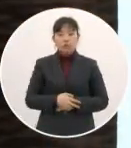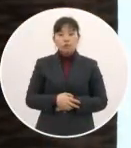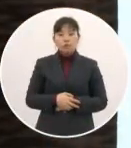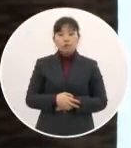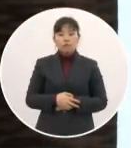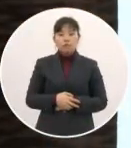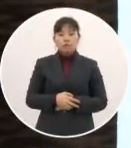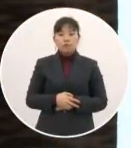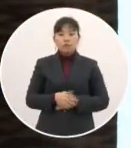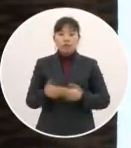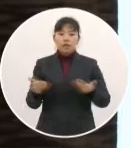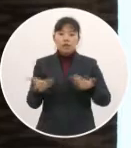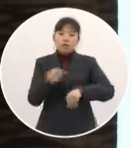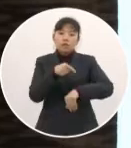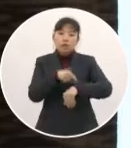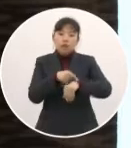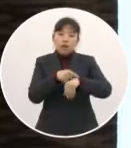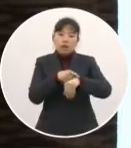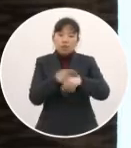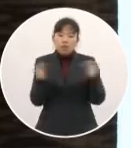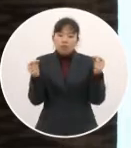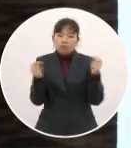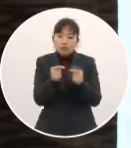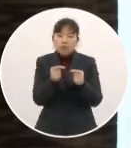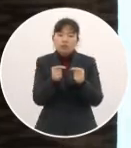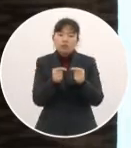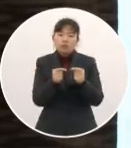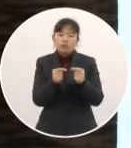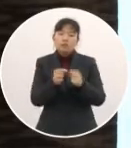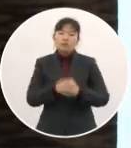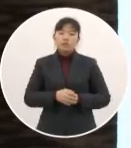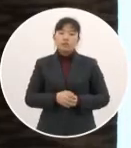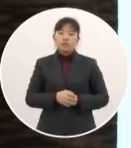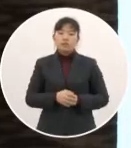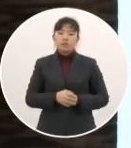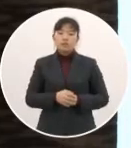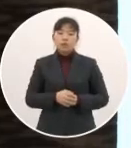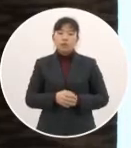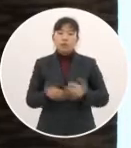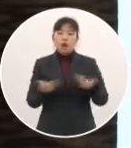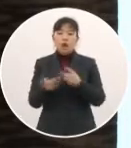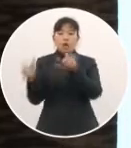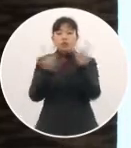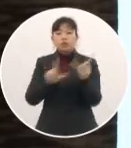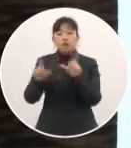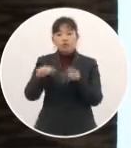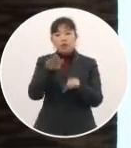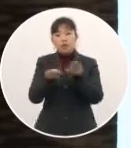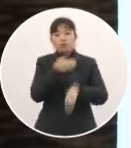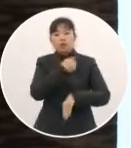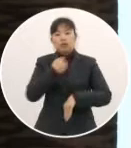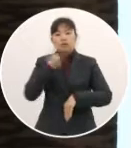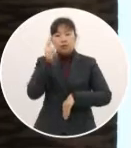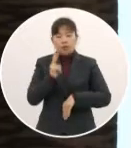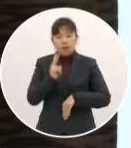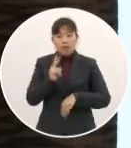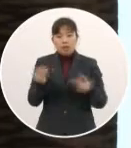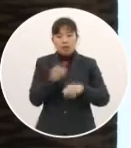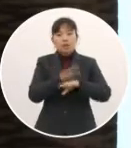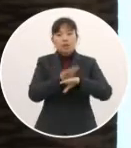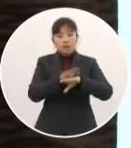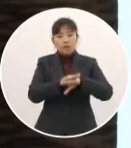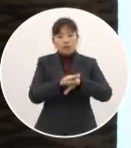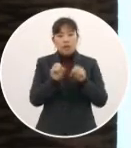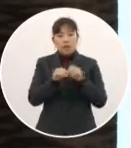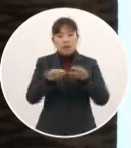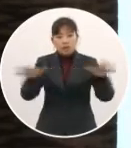はり労働時間をもう少し短くして、ワークライフバランスが取れるような働き方が浸透す